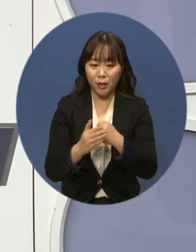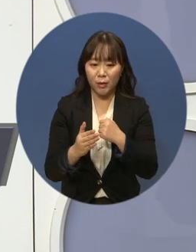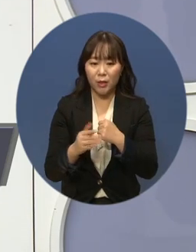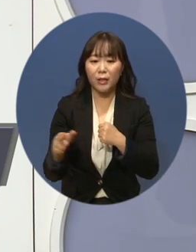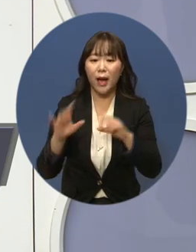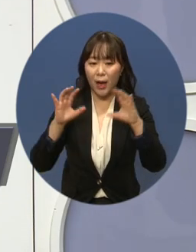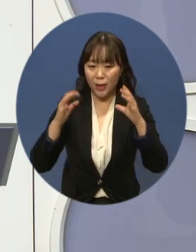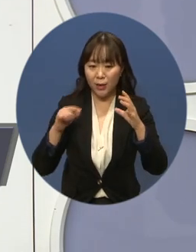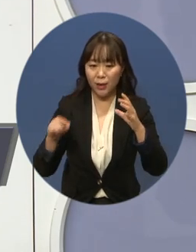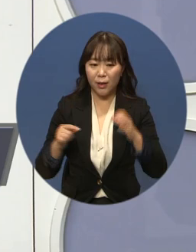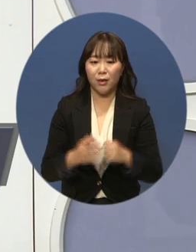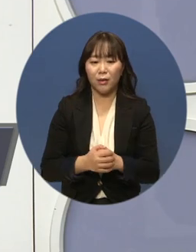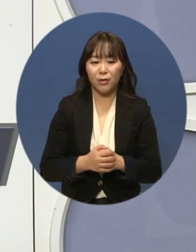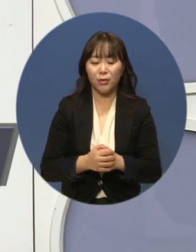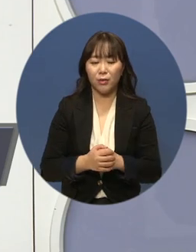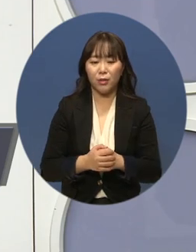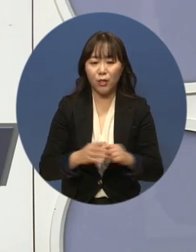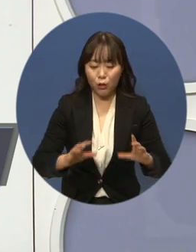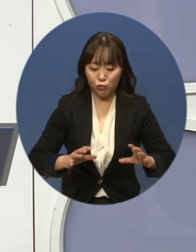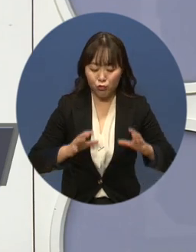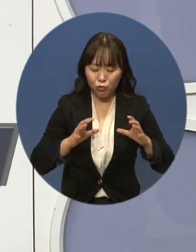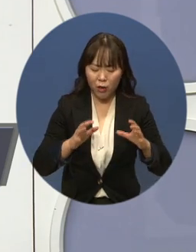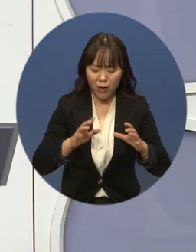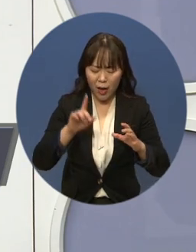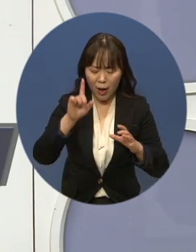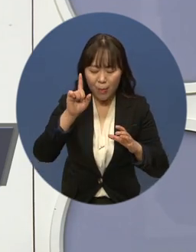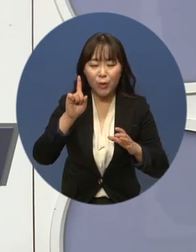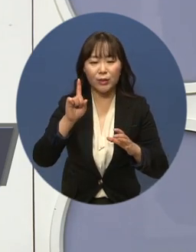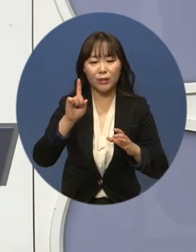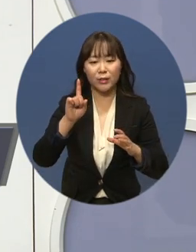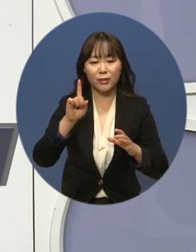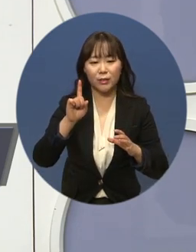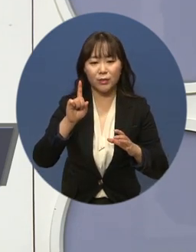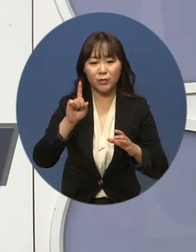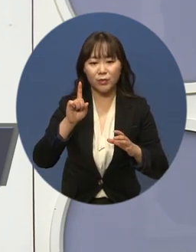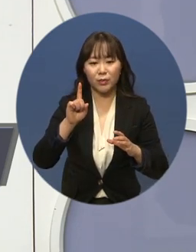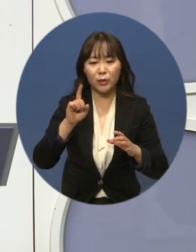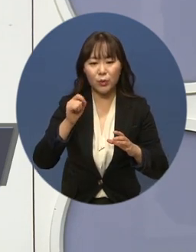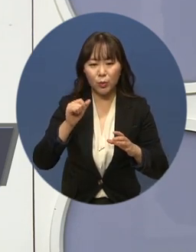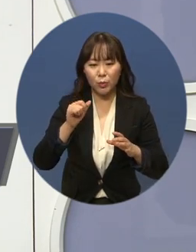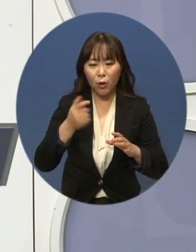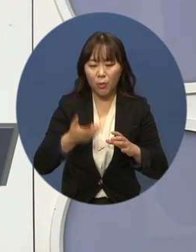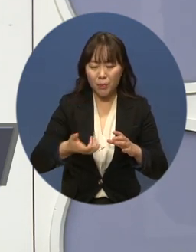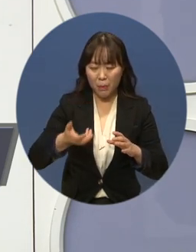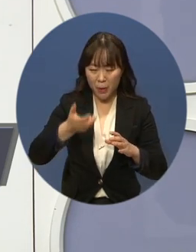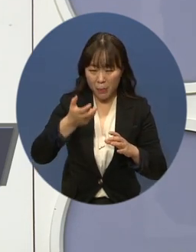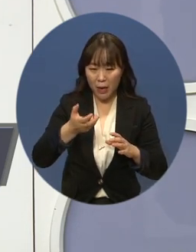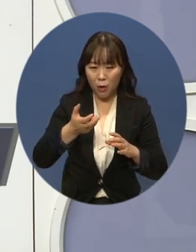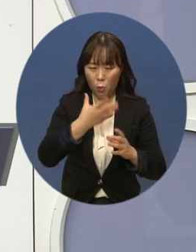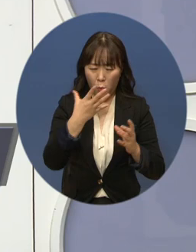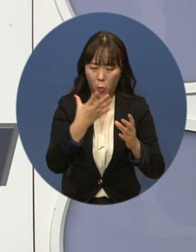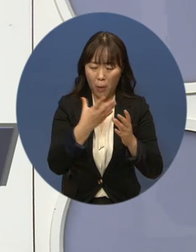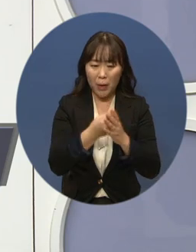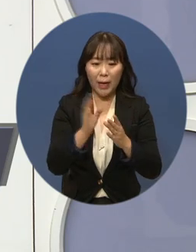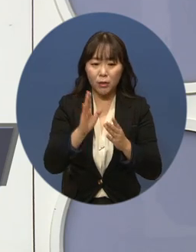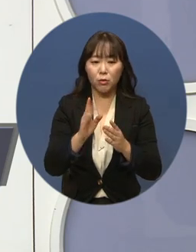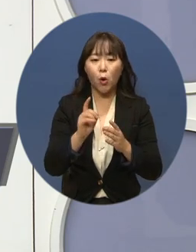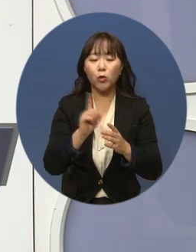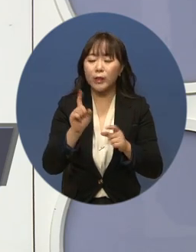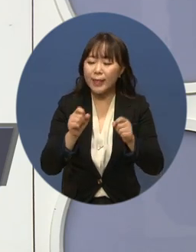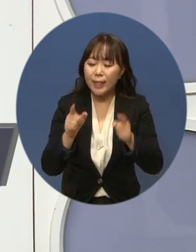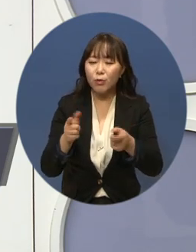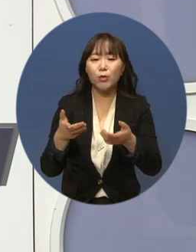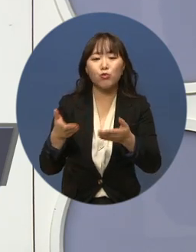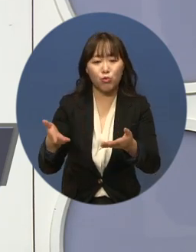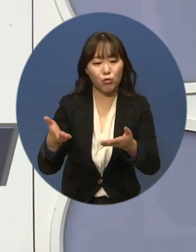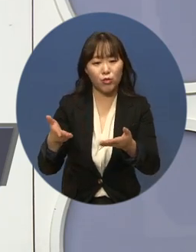이 아이들에게 그래도 국가가 한 번은 동수저가 금은수저는 안 되더라도 동수저가 될 수 있는 기회를 부여하는